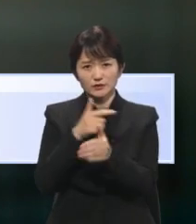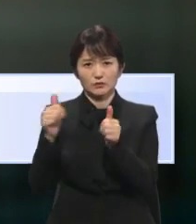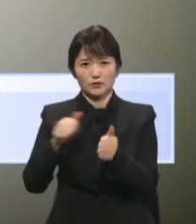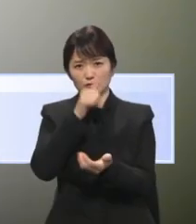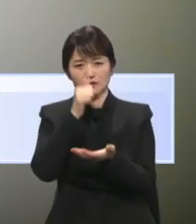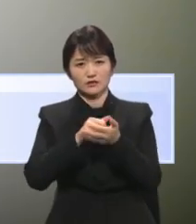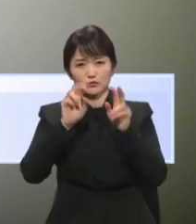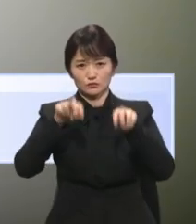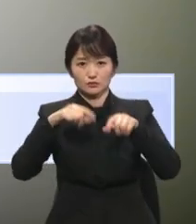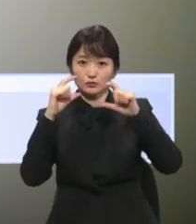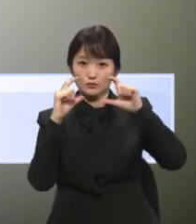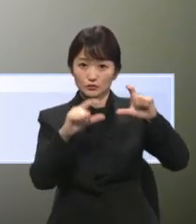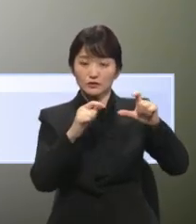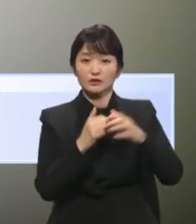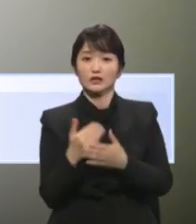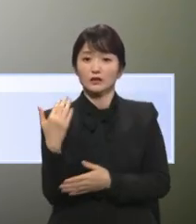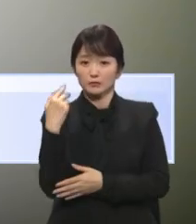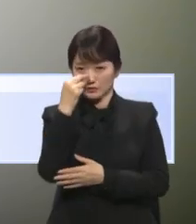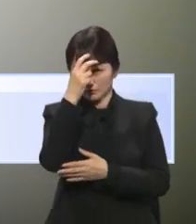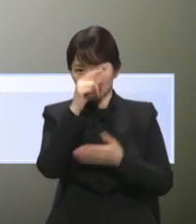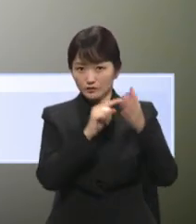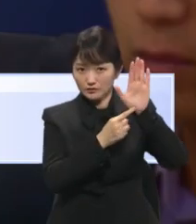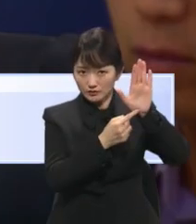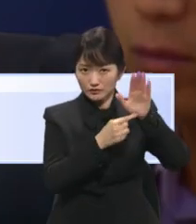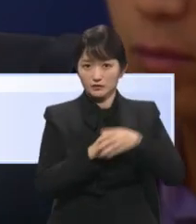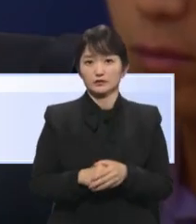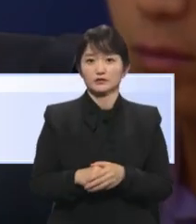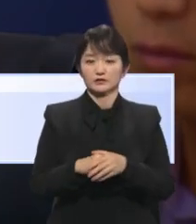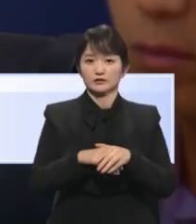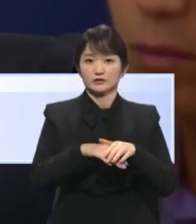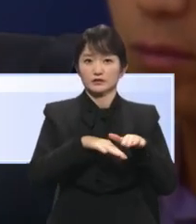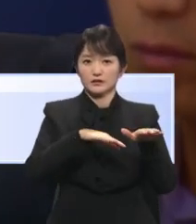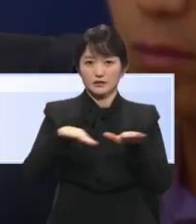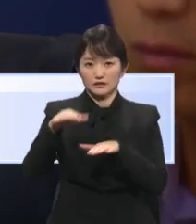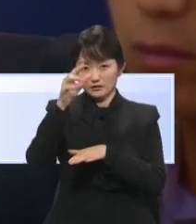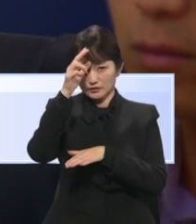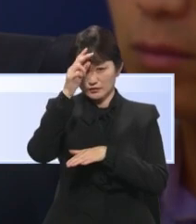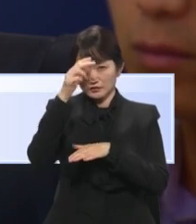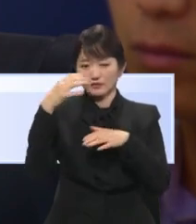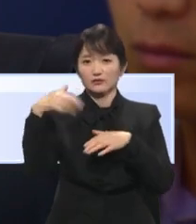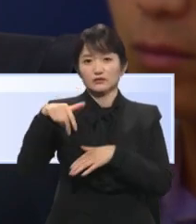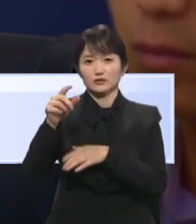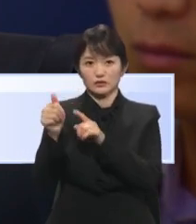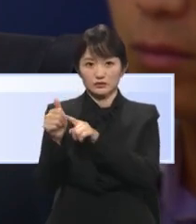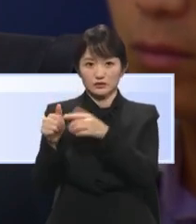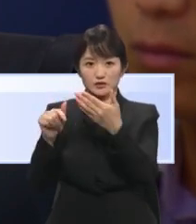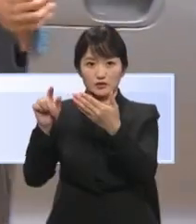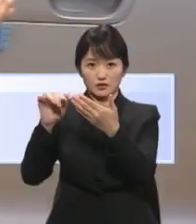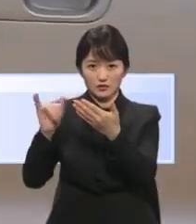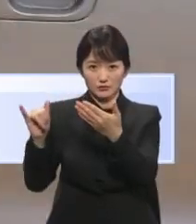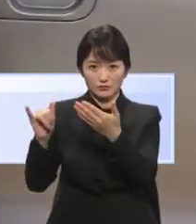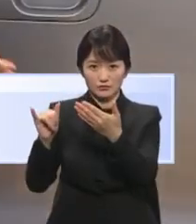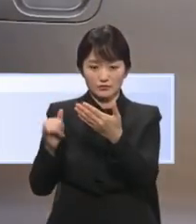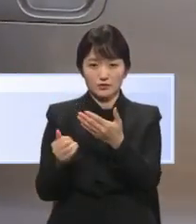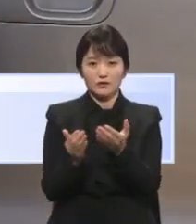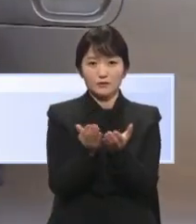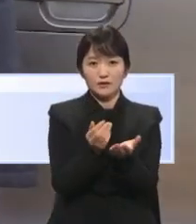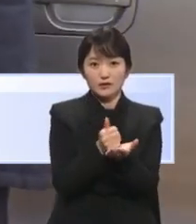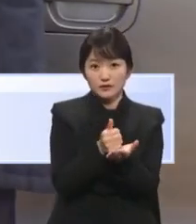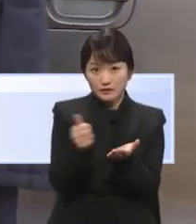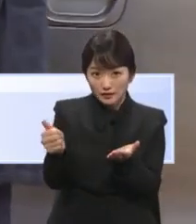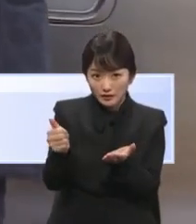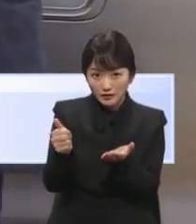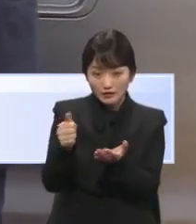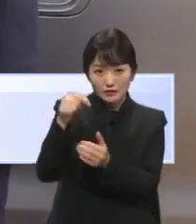확정받았습니다 찰은 김석균 전 해경청장 등 아홉 명이 참사 당시 즉각 최선을 유도하고 선체에 진입해 구조할 의무가